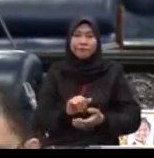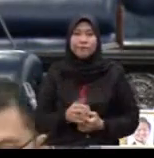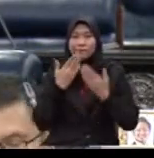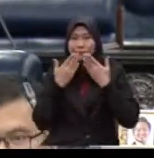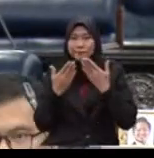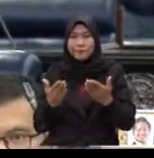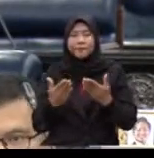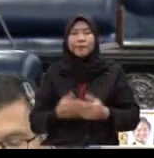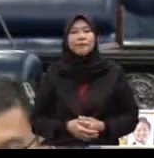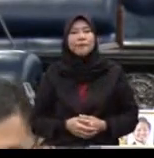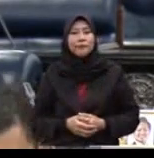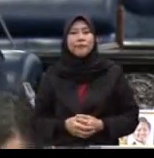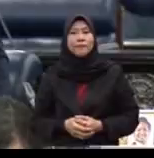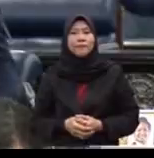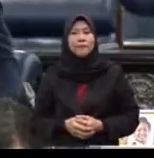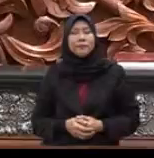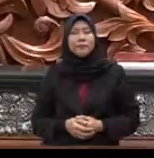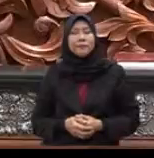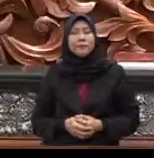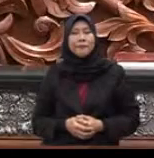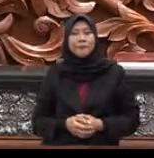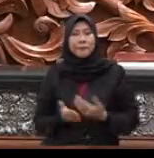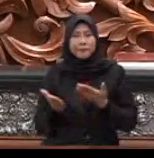sekian terima kasih ya